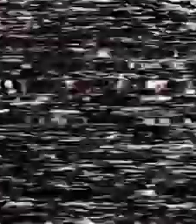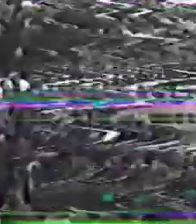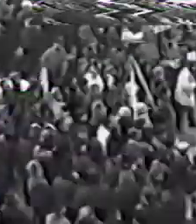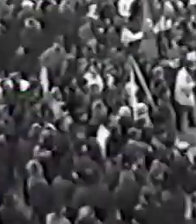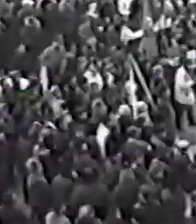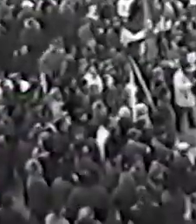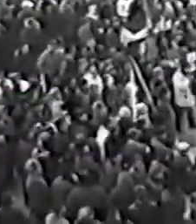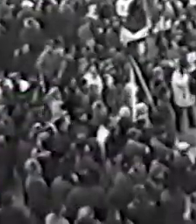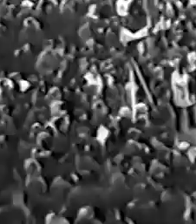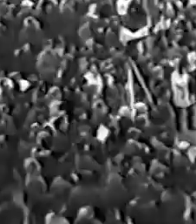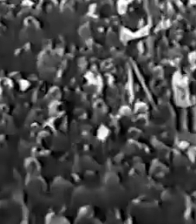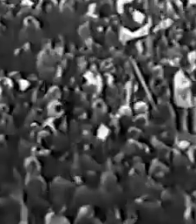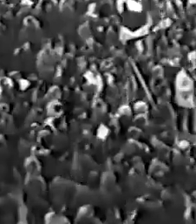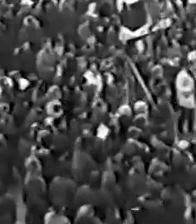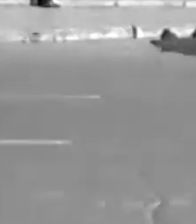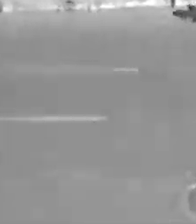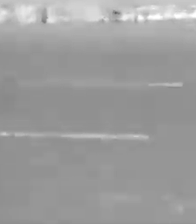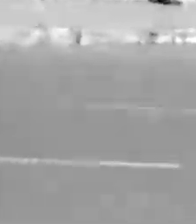мэтэр.